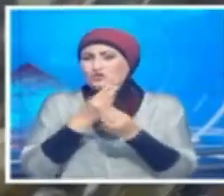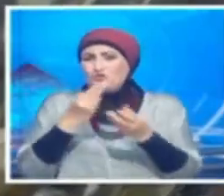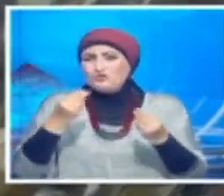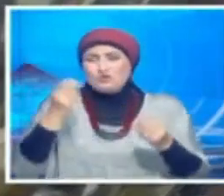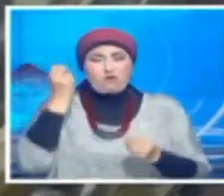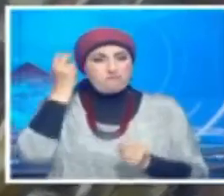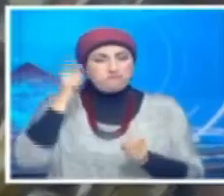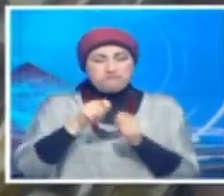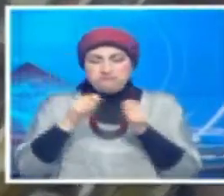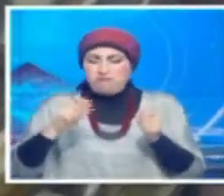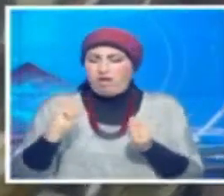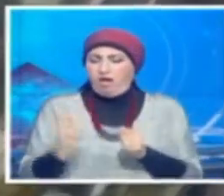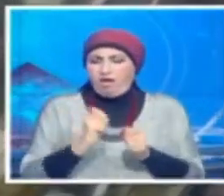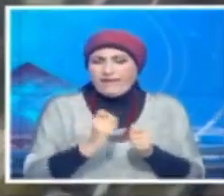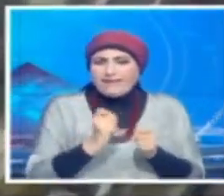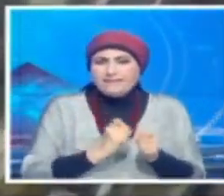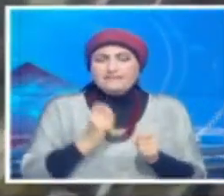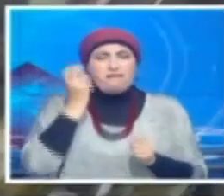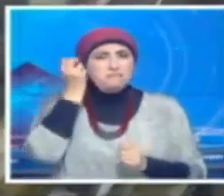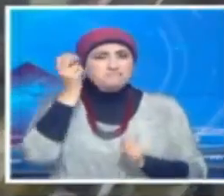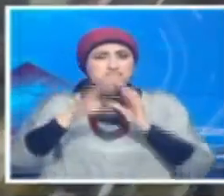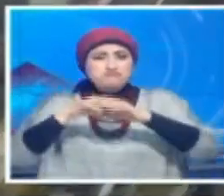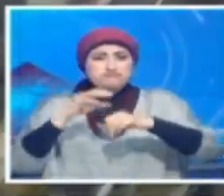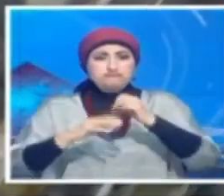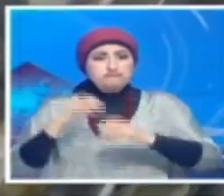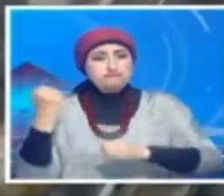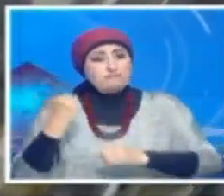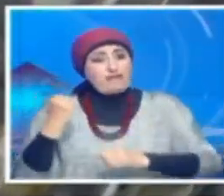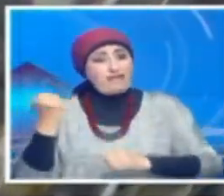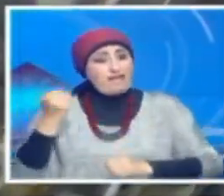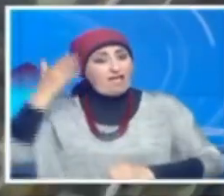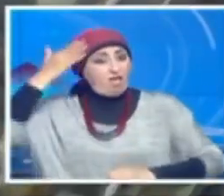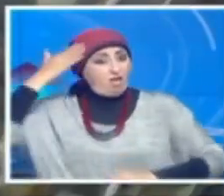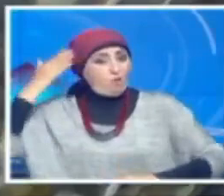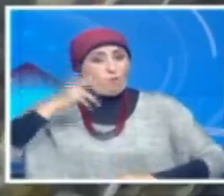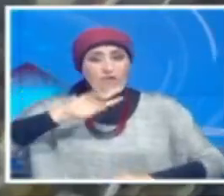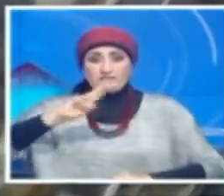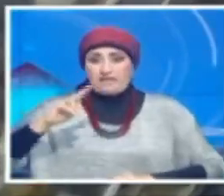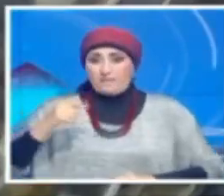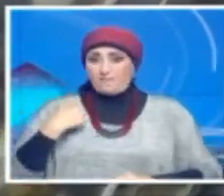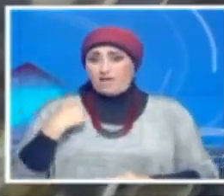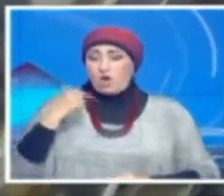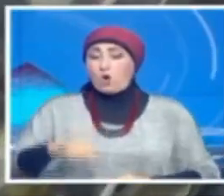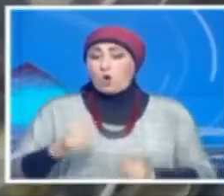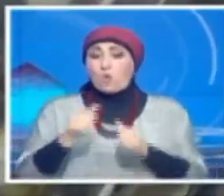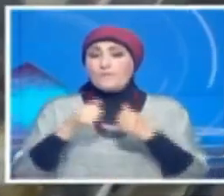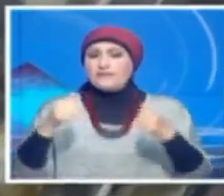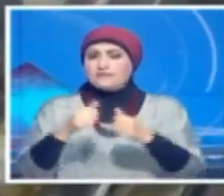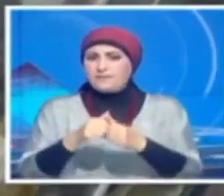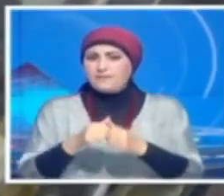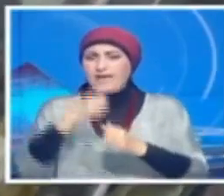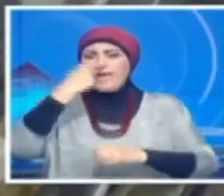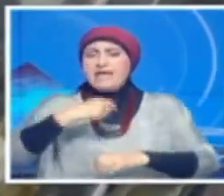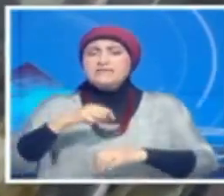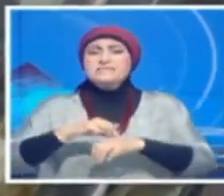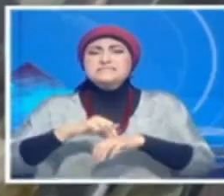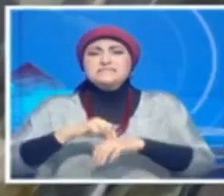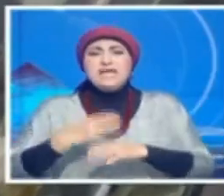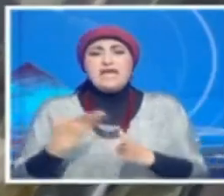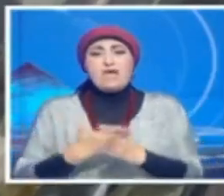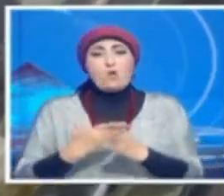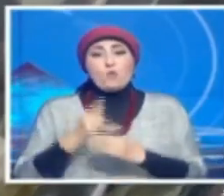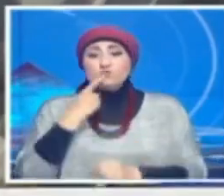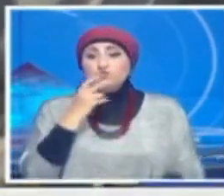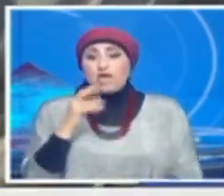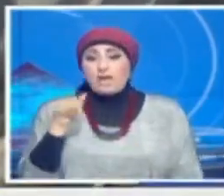الكتاب والمبدعين والفنانين والعلماء في العلوم الاجتماعية والاقتصادية والإنسانية. أيضا لشبابنا